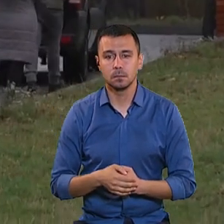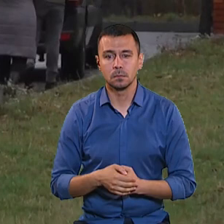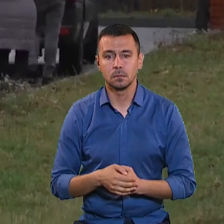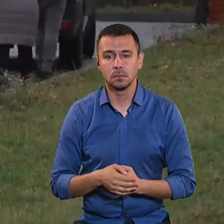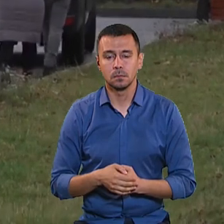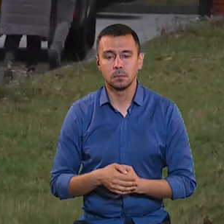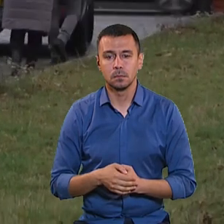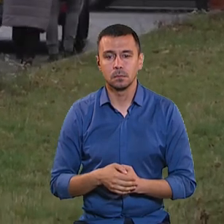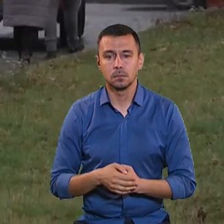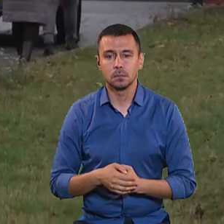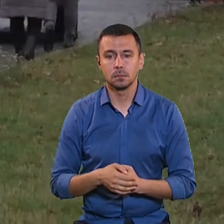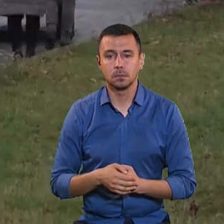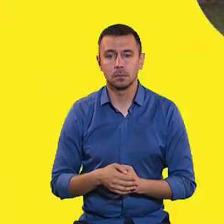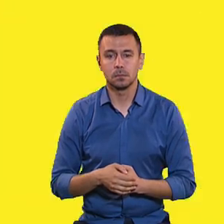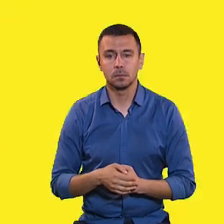новини